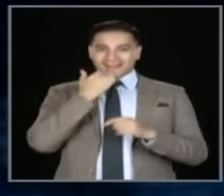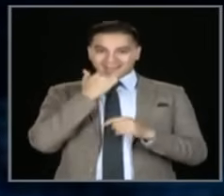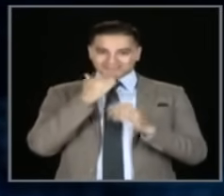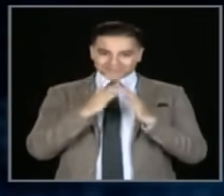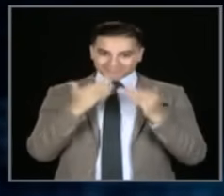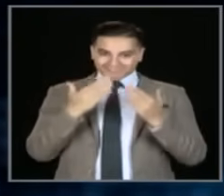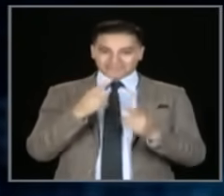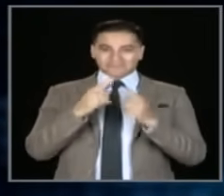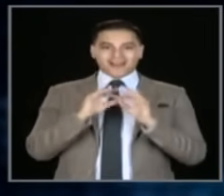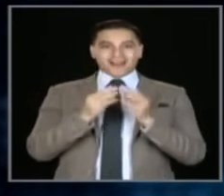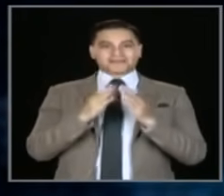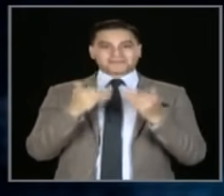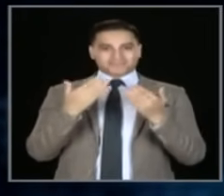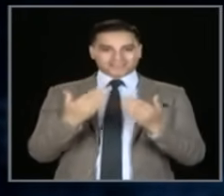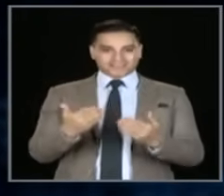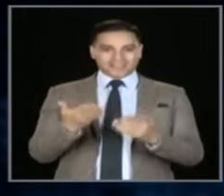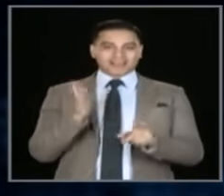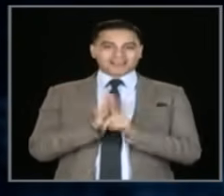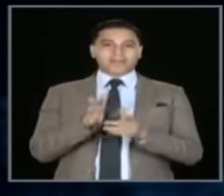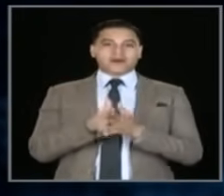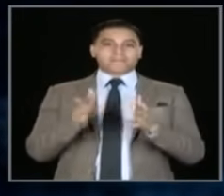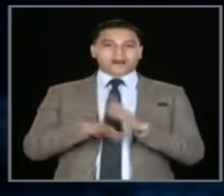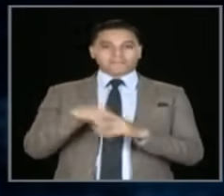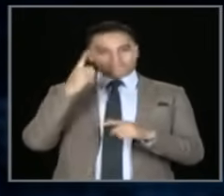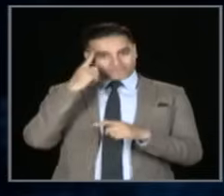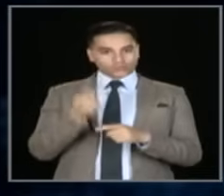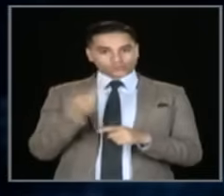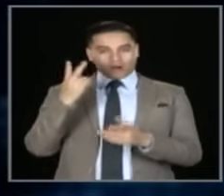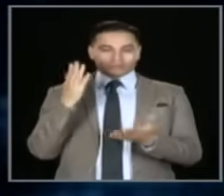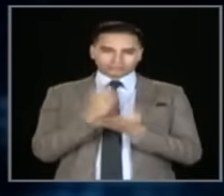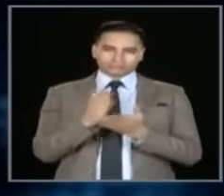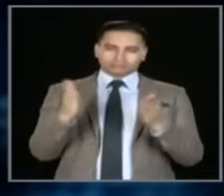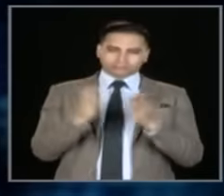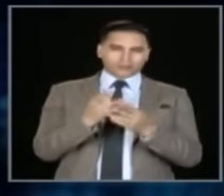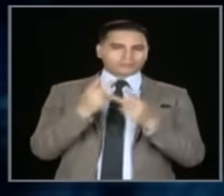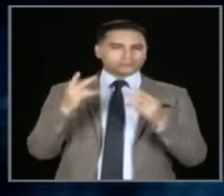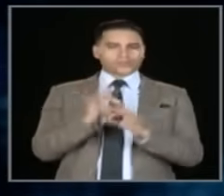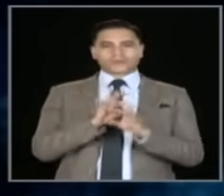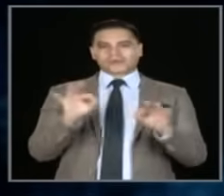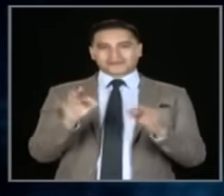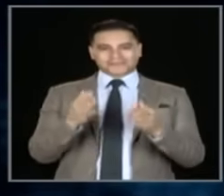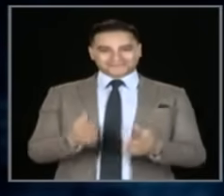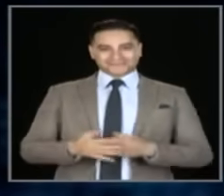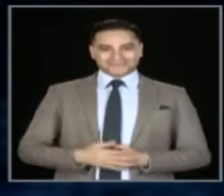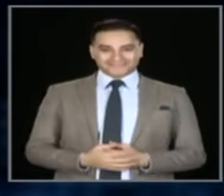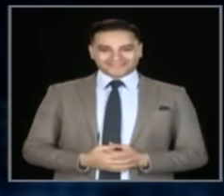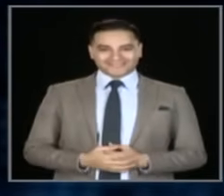الأهلي المصري، بنك أهل مصر، الداعم الأكبر للمشروعات الصغيرة والمتوسطة ومتناهية